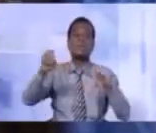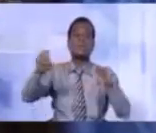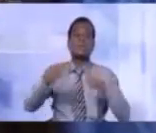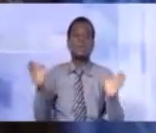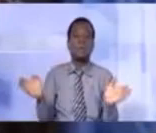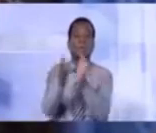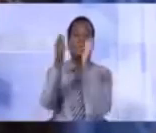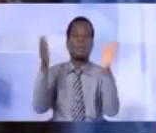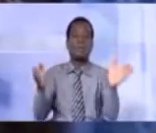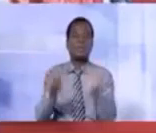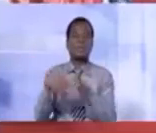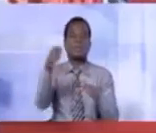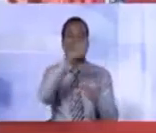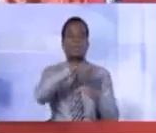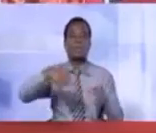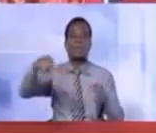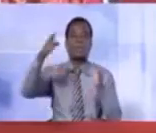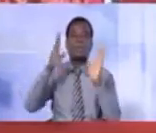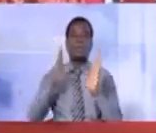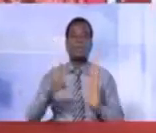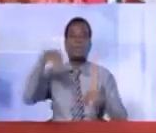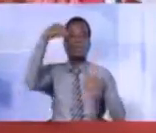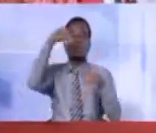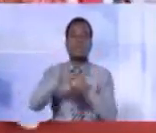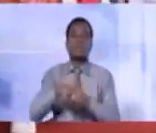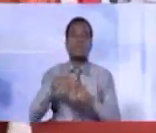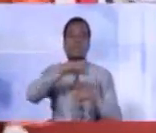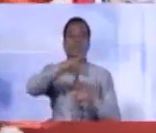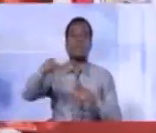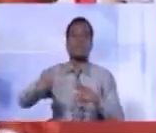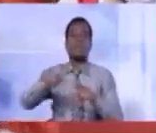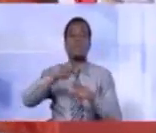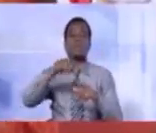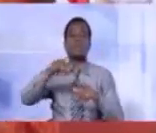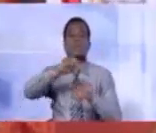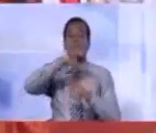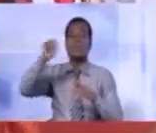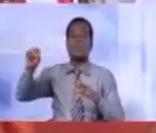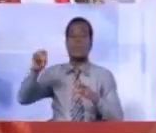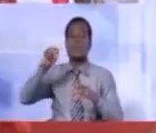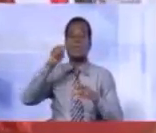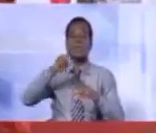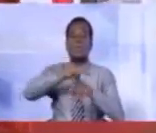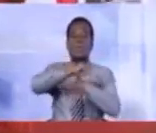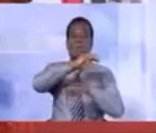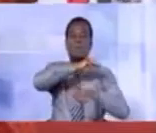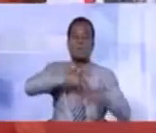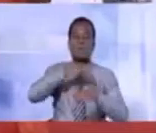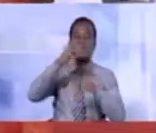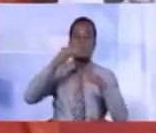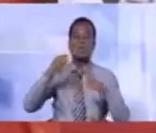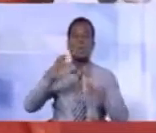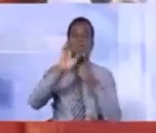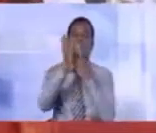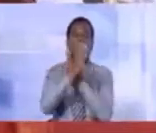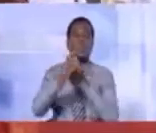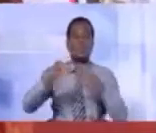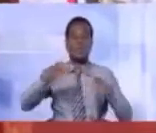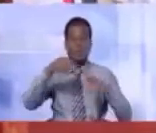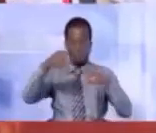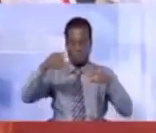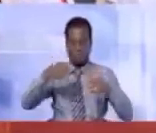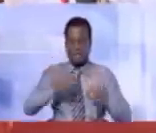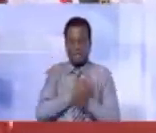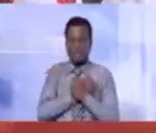aux religieux dans l'accomplissement de leur noble mission cultiver l'amour dans le coeur des ivoiriens pour